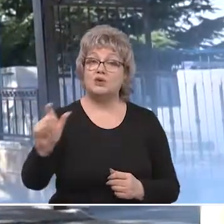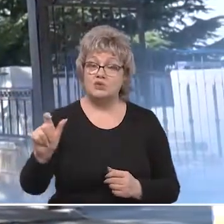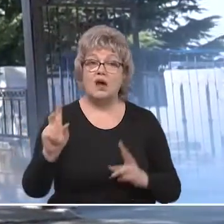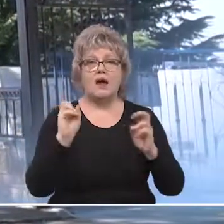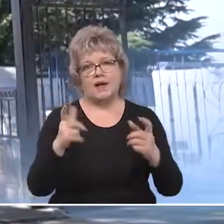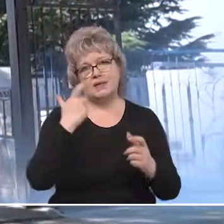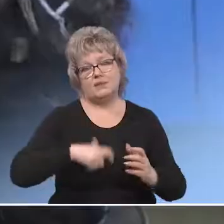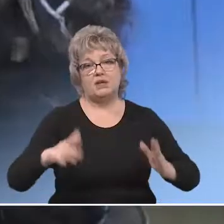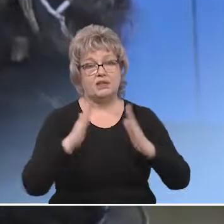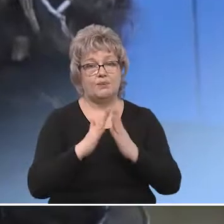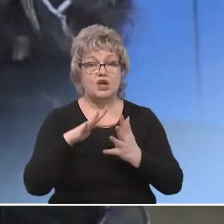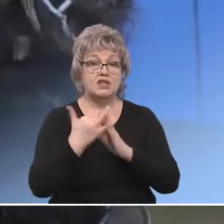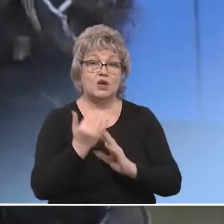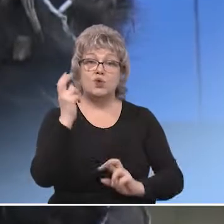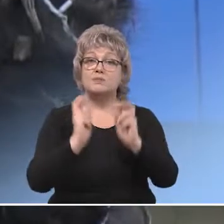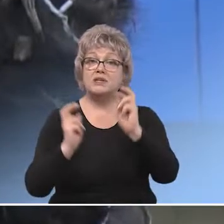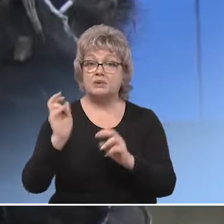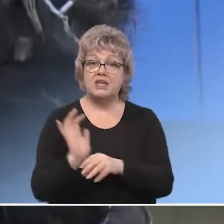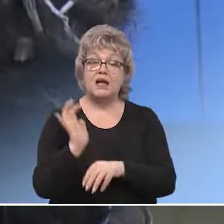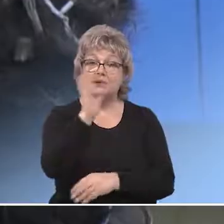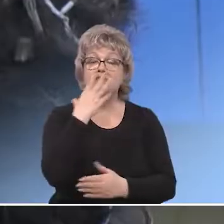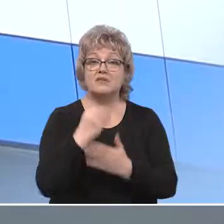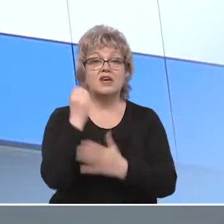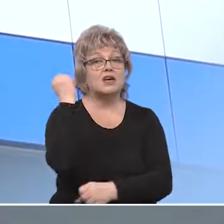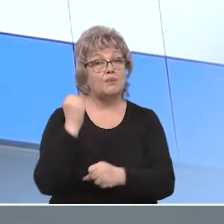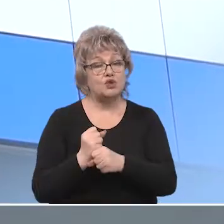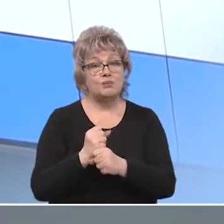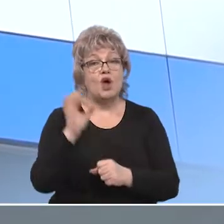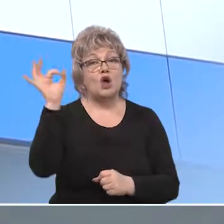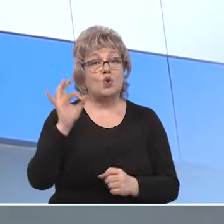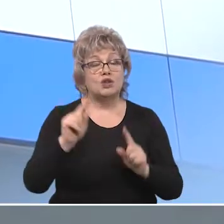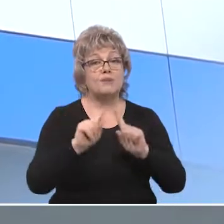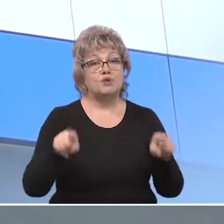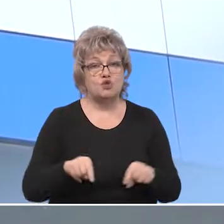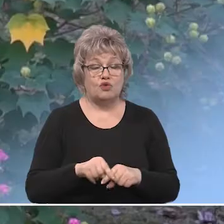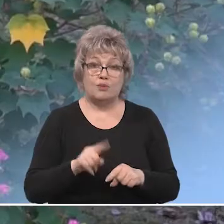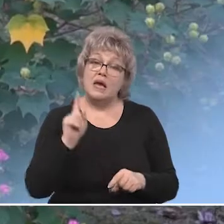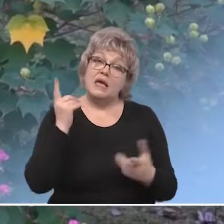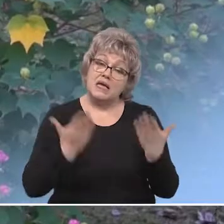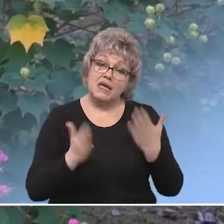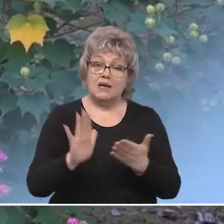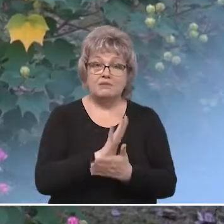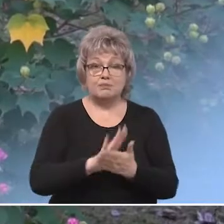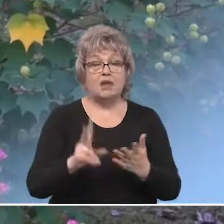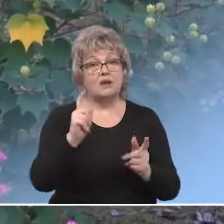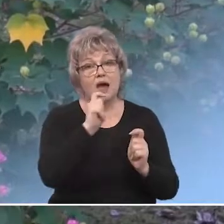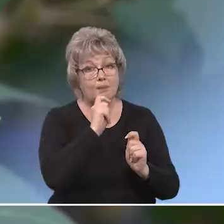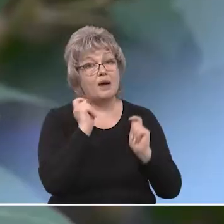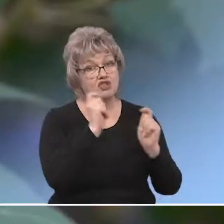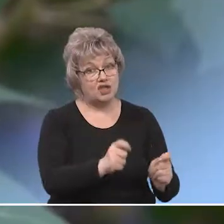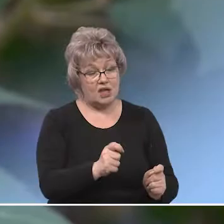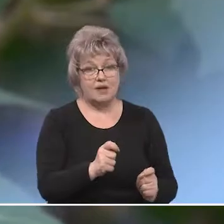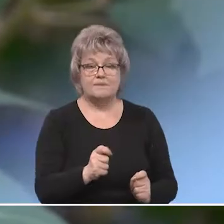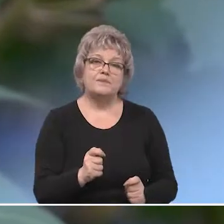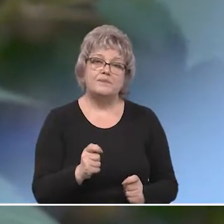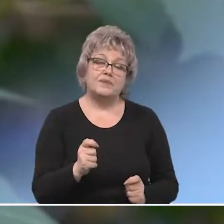люди, как к себе домой. Сельхозпредприятия отправляют своих работников по льготным путевкам, а то и вовсе бесплатно, в качестве